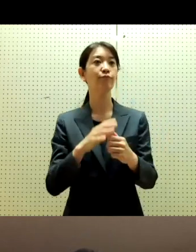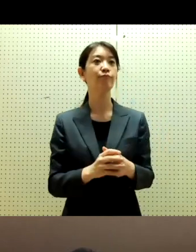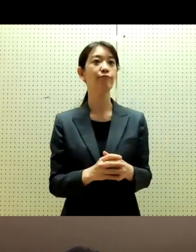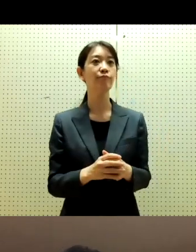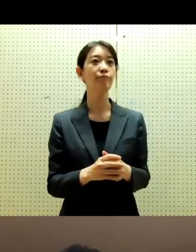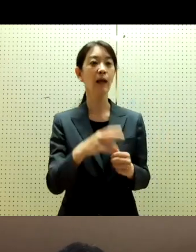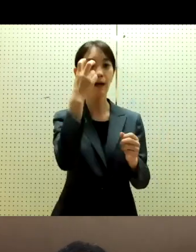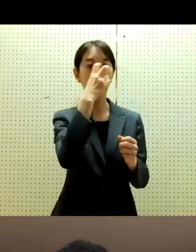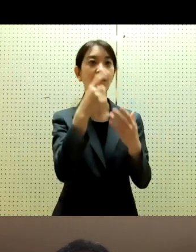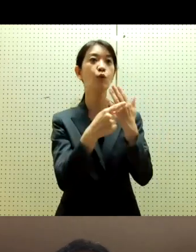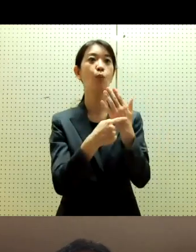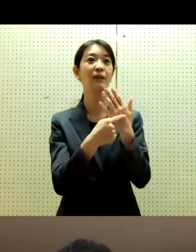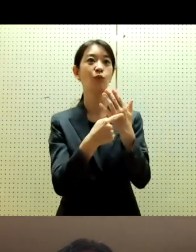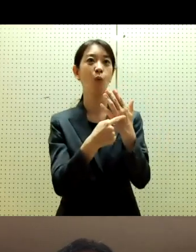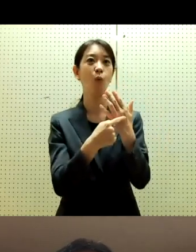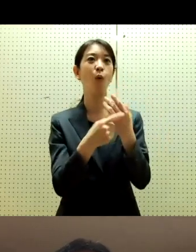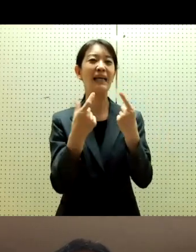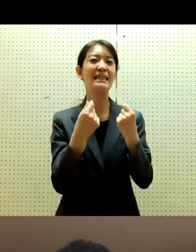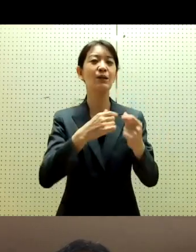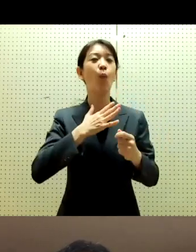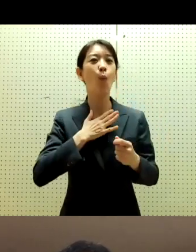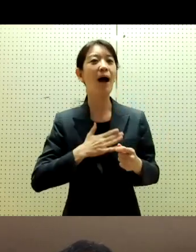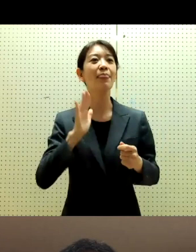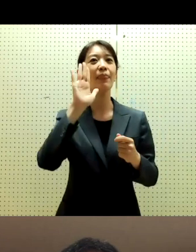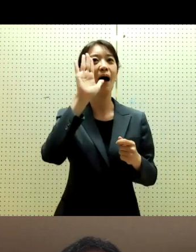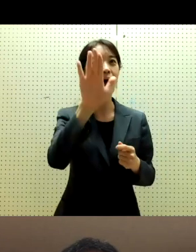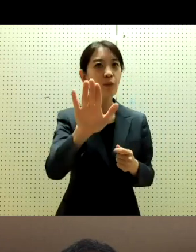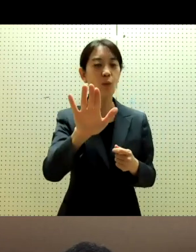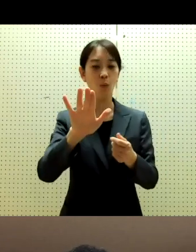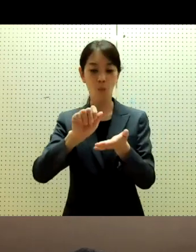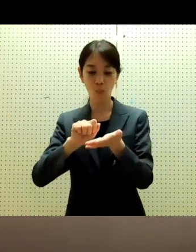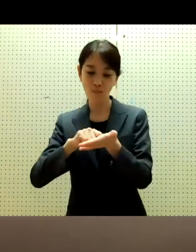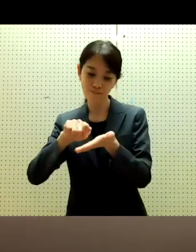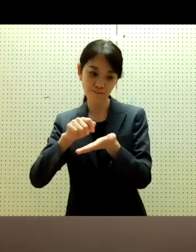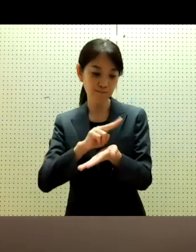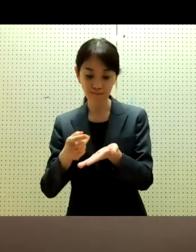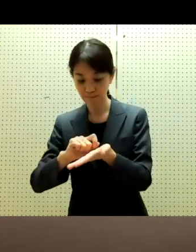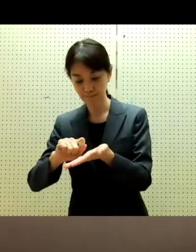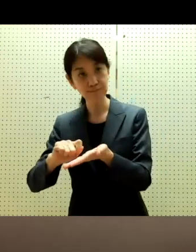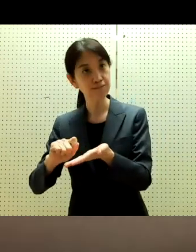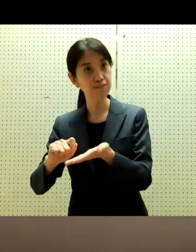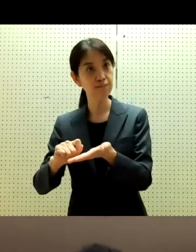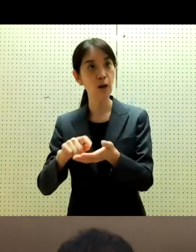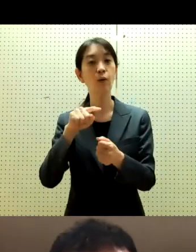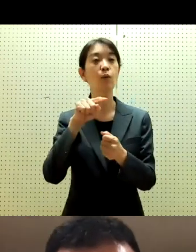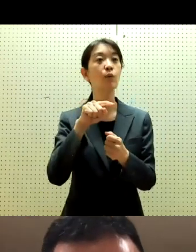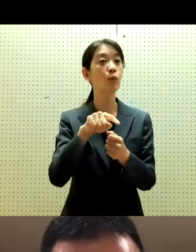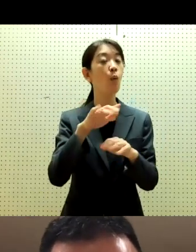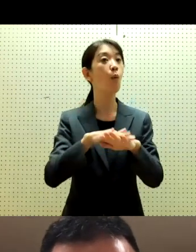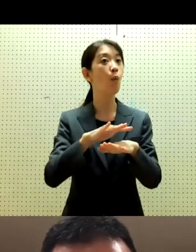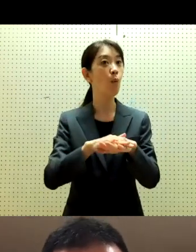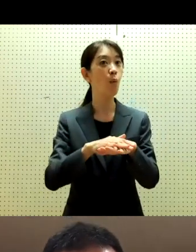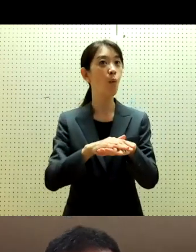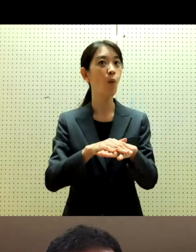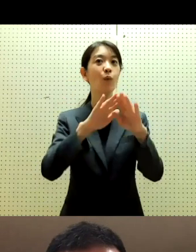観察ポイントをしっかりと確認させてからスケッチを行いました。そうすることにより、全員